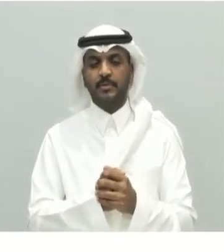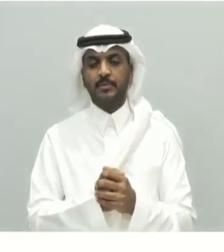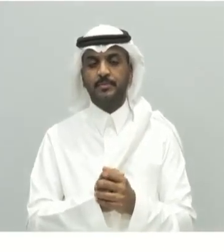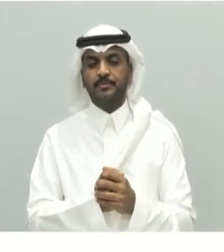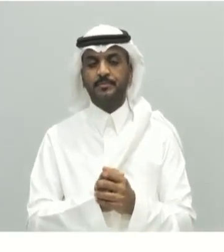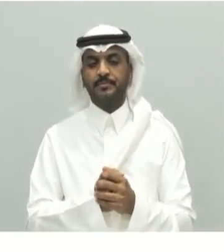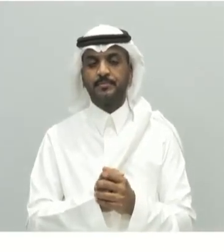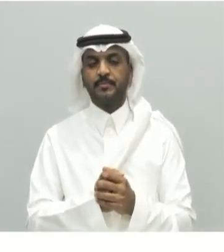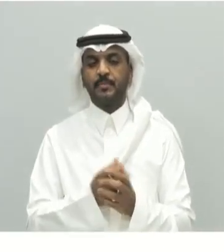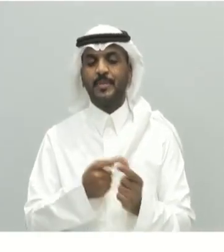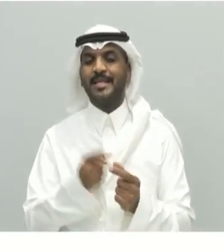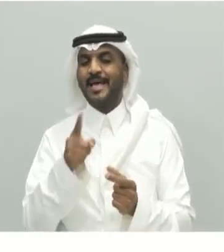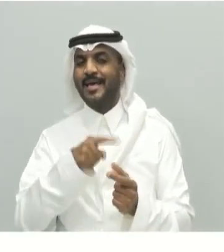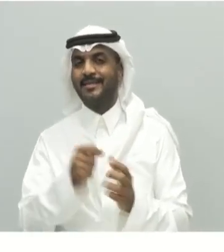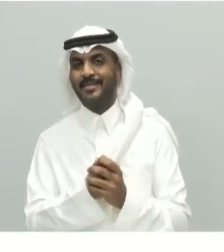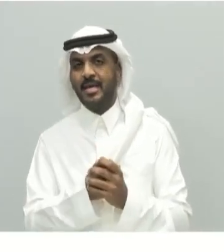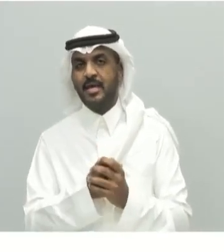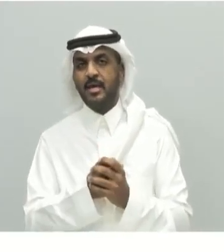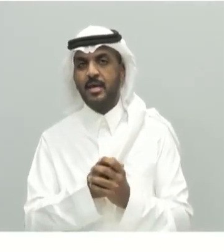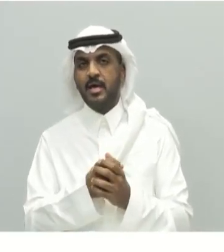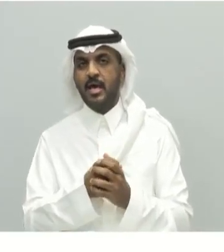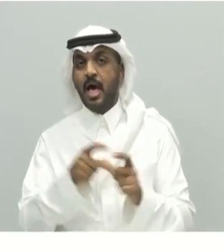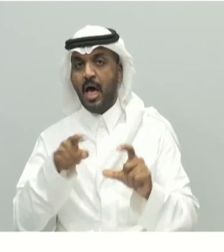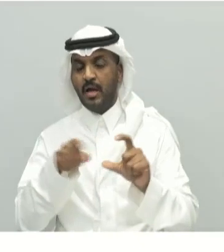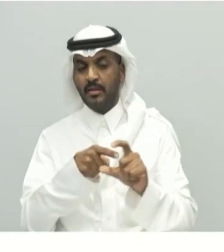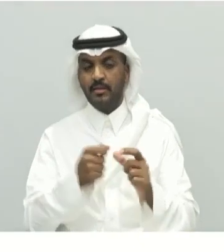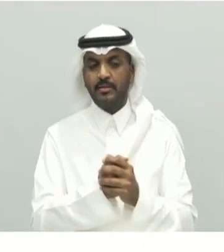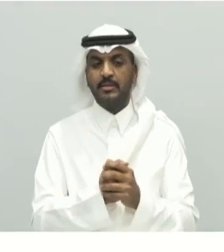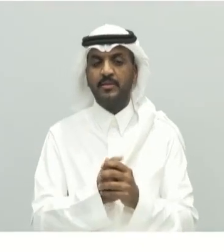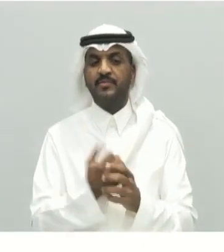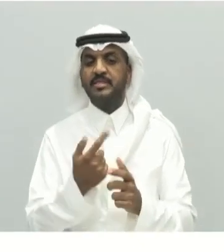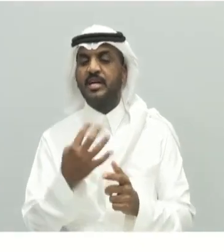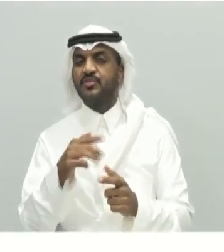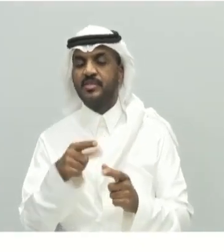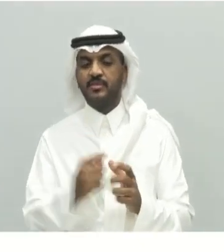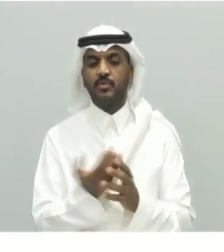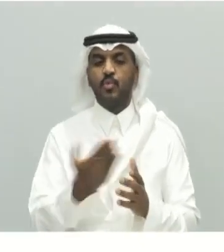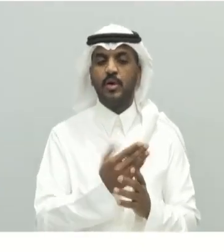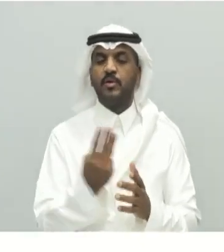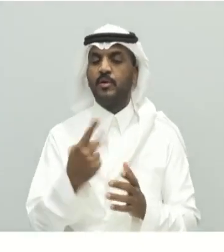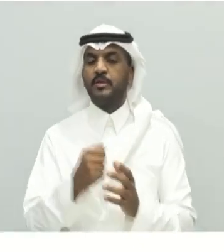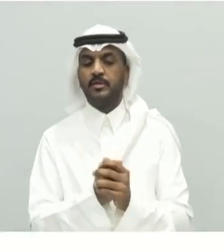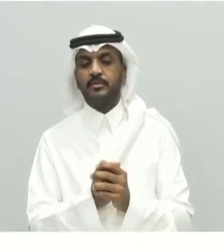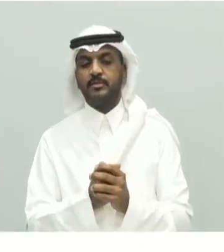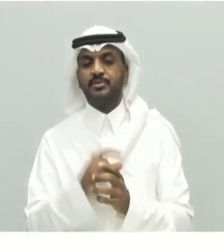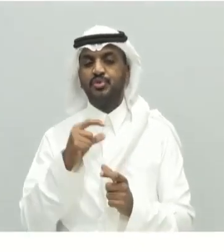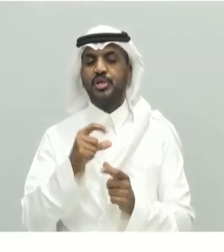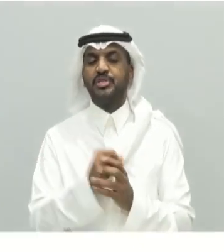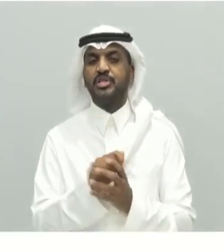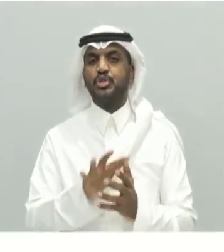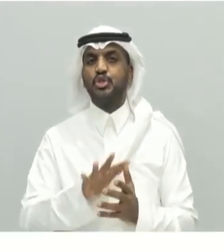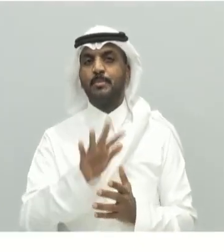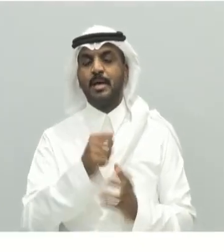السعوديه بين دائرتي عرض 16.17 و 32.14 درجه